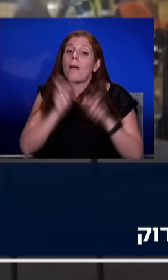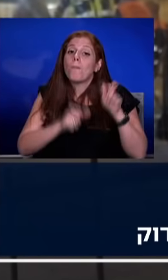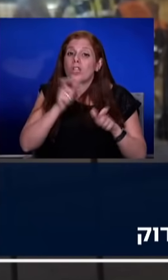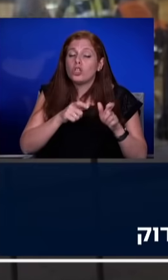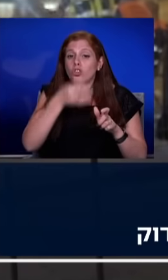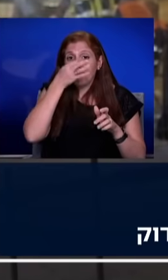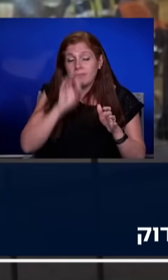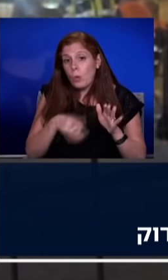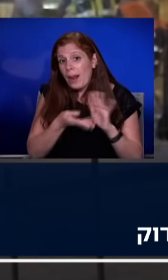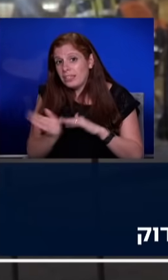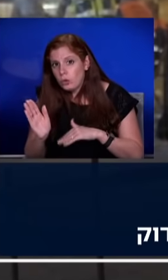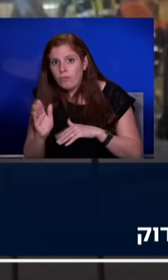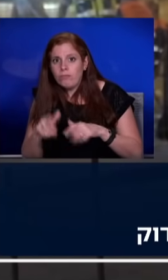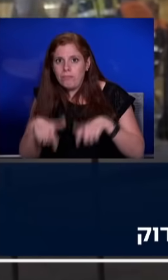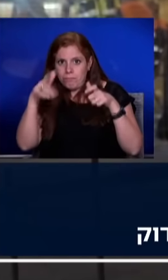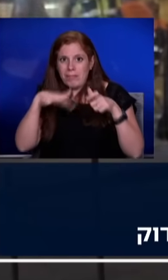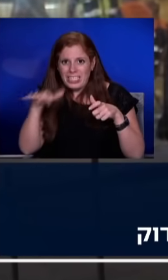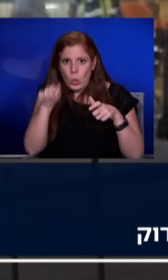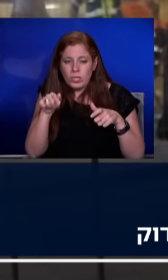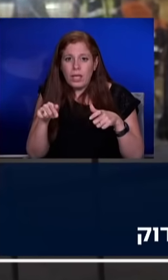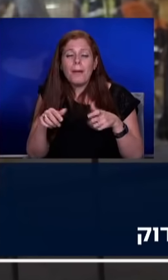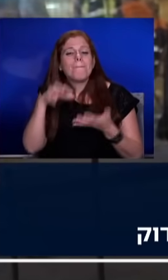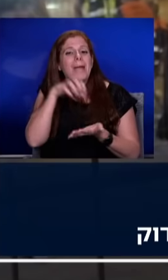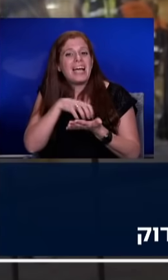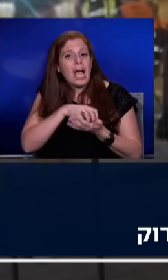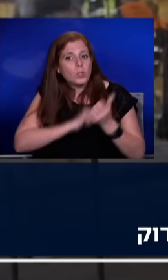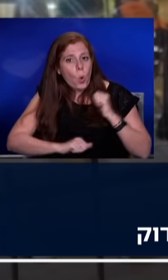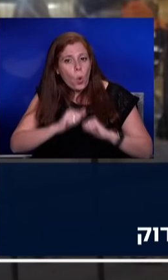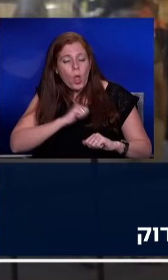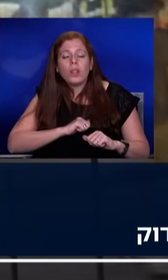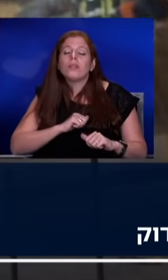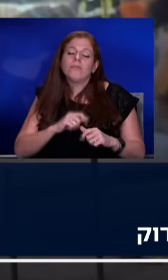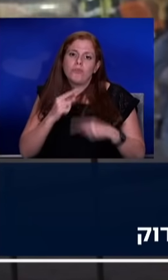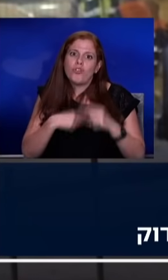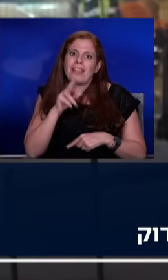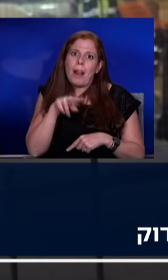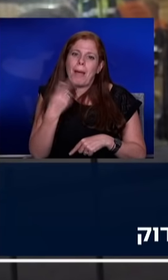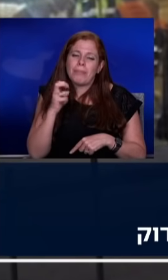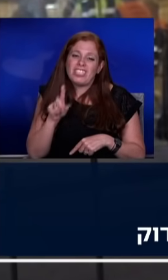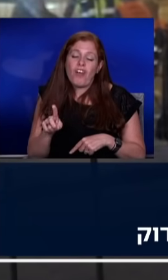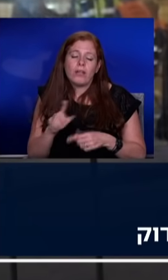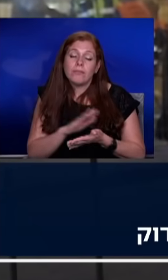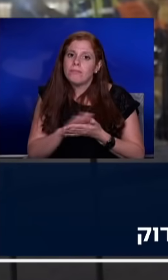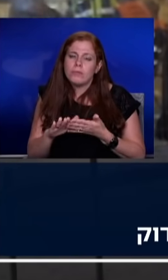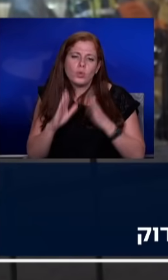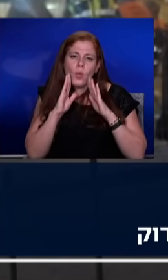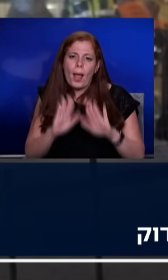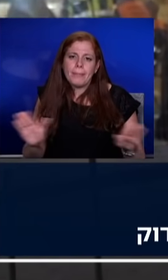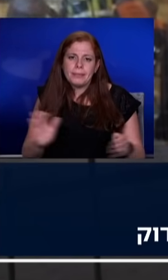של בניינים באזור הזה. מרכז חולון, מרכז גוש דן, שנת 2021, פשוט תמונות שלא יאמנו.